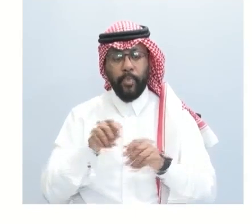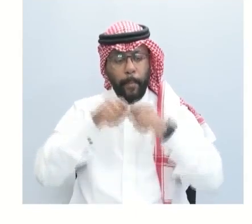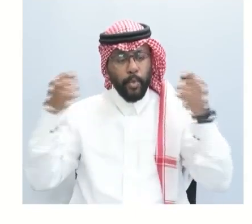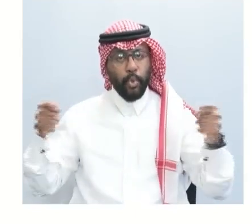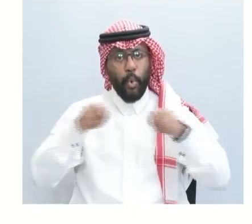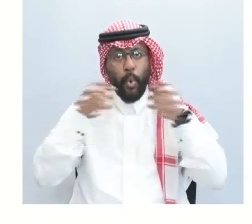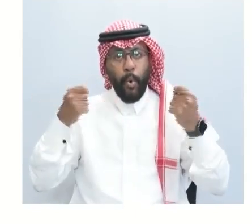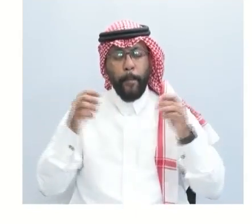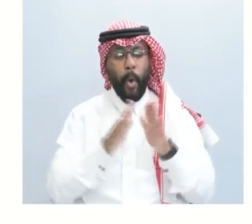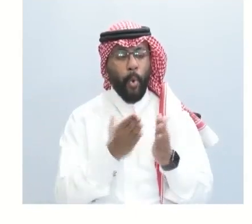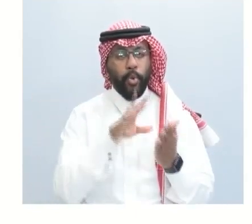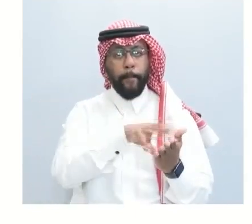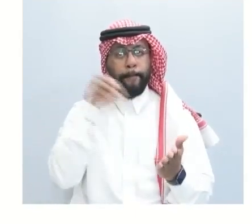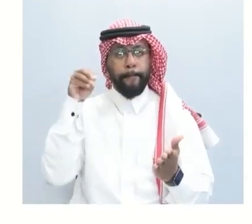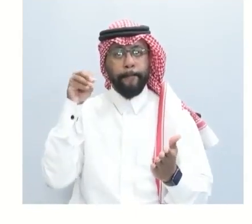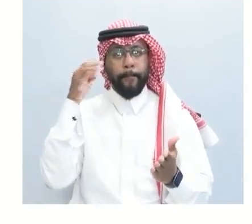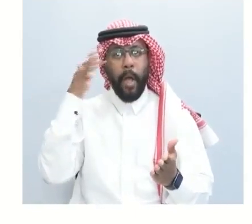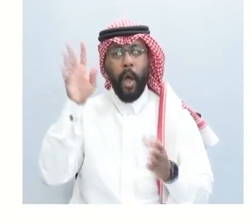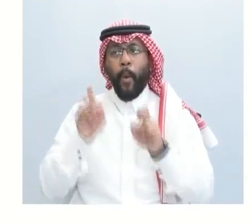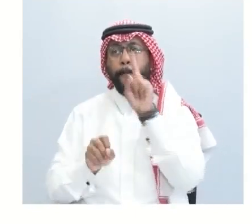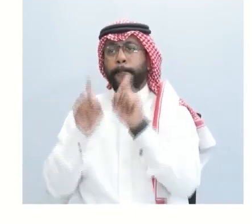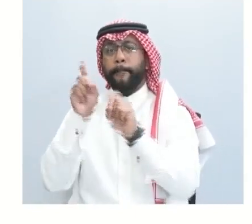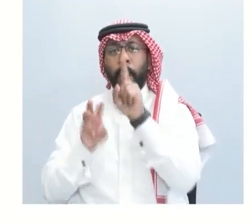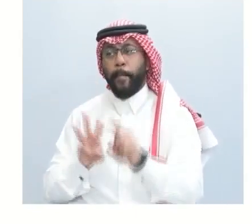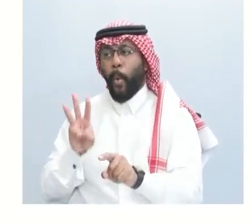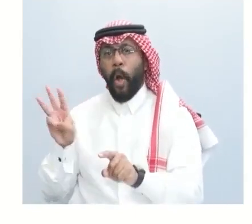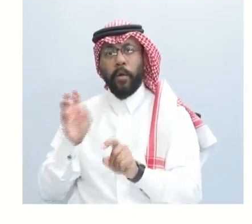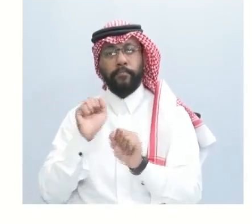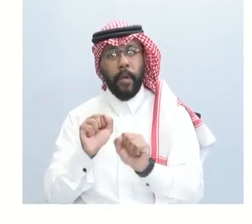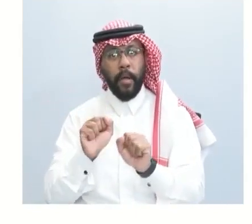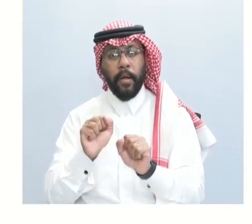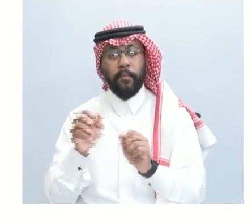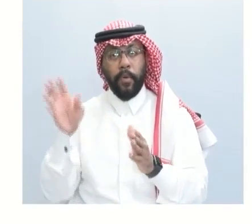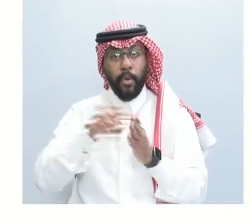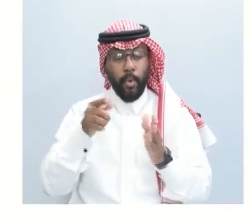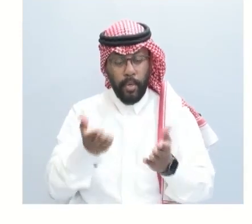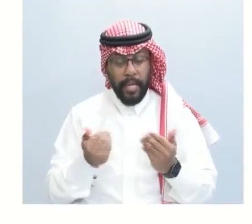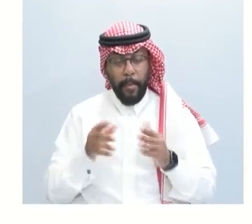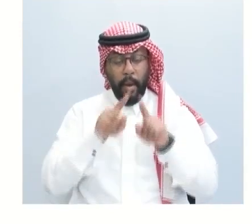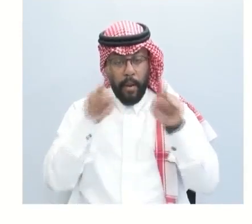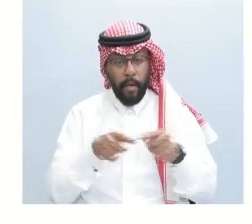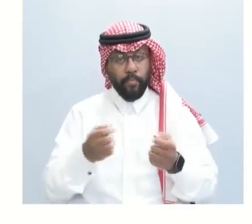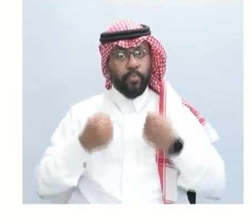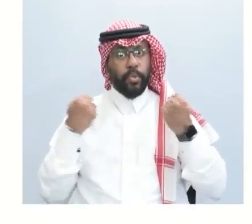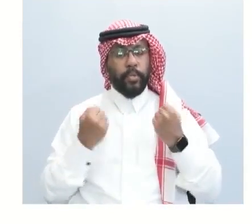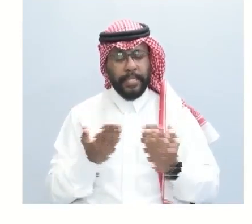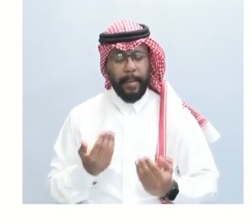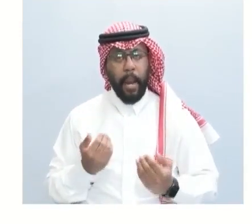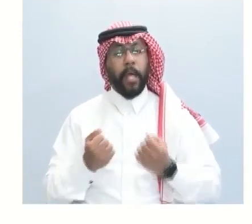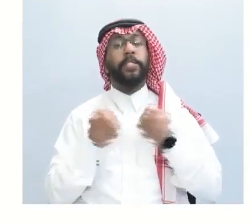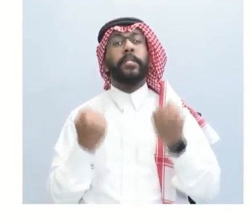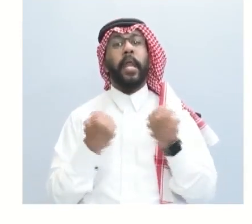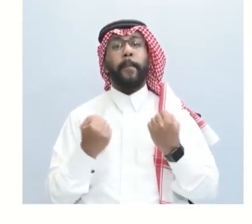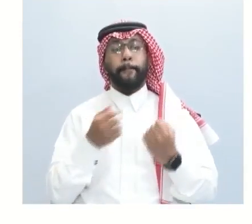او المجلات او الكتب او من شبكه الانترنت بعد ذلك تدرب على القائه وهذا هو الهدف مهارات الخطابه